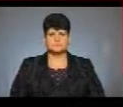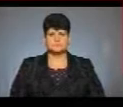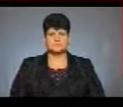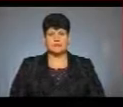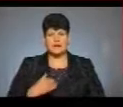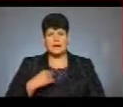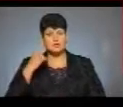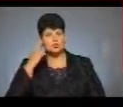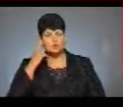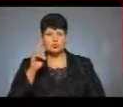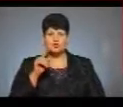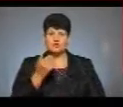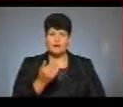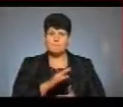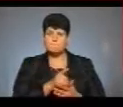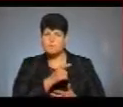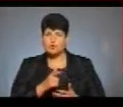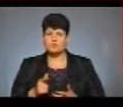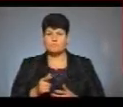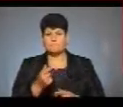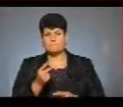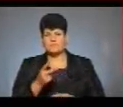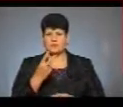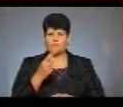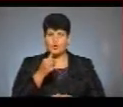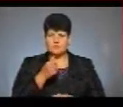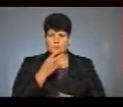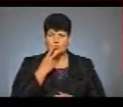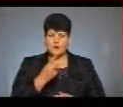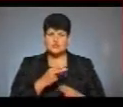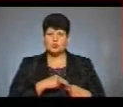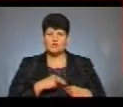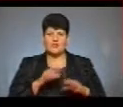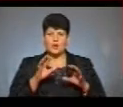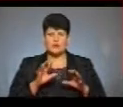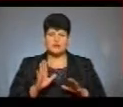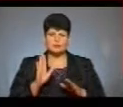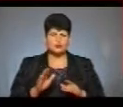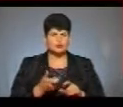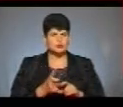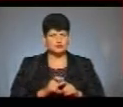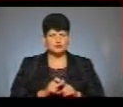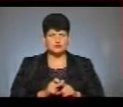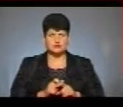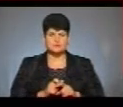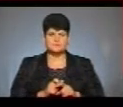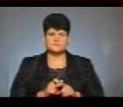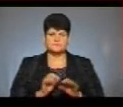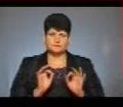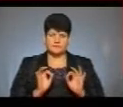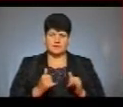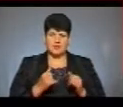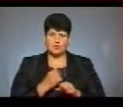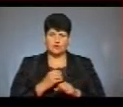Я думаю, що ви протягом 1,5-2 місяців побачите Трудовий кодекс, який буде дуже ліберальним для роботодавця. Ми